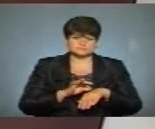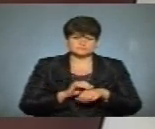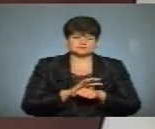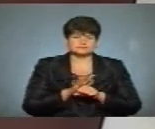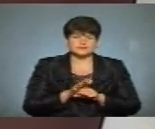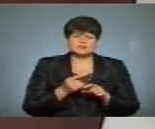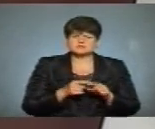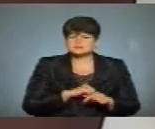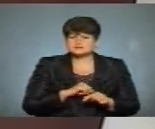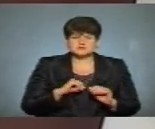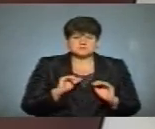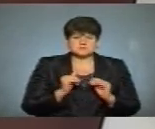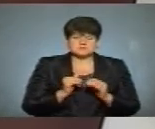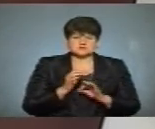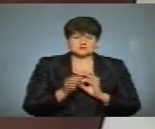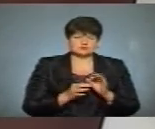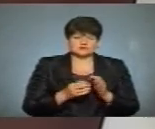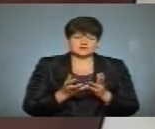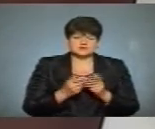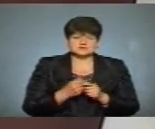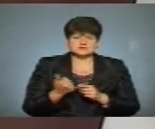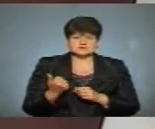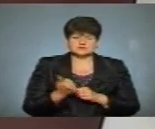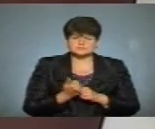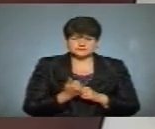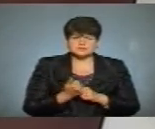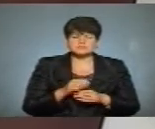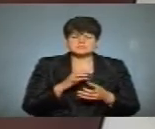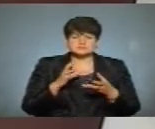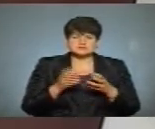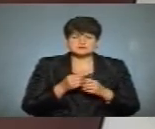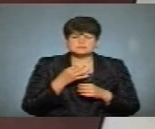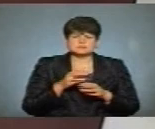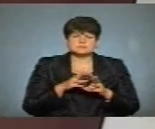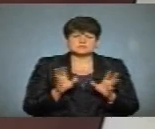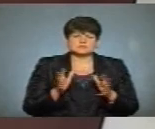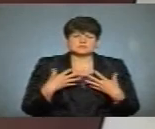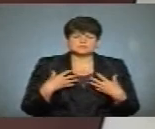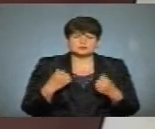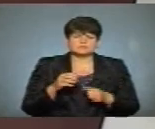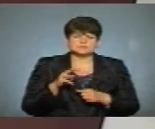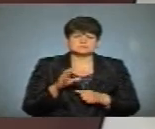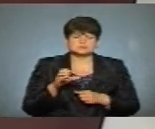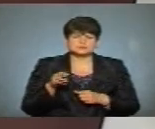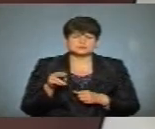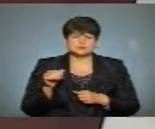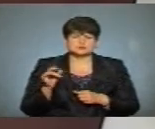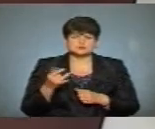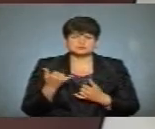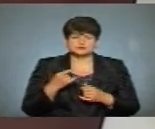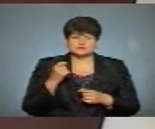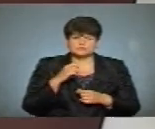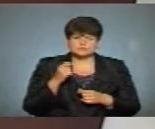Це найменша добова кількість за останній тиждень. Загалом, як повідомив міністр охорони здоров'я Максим Степанов, на сьогодні в